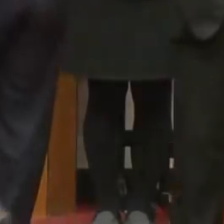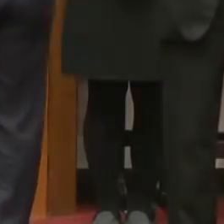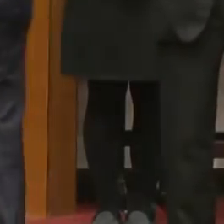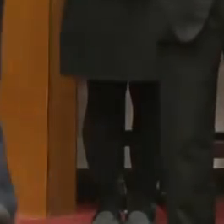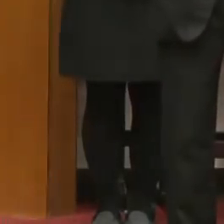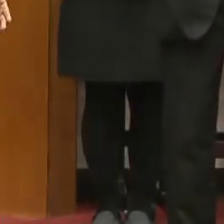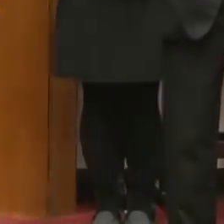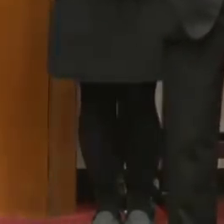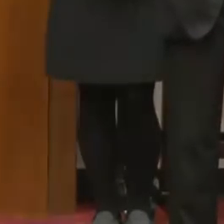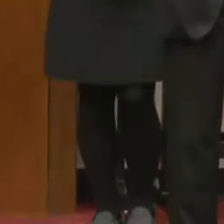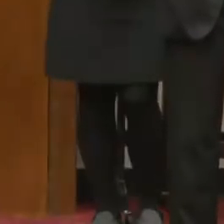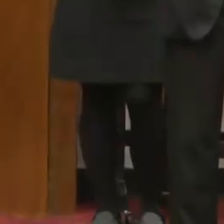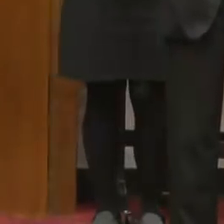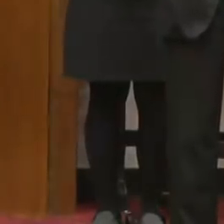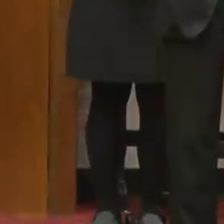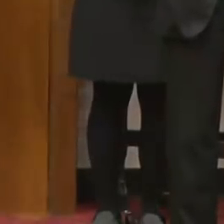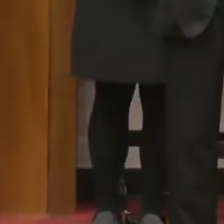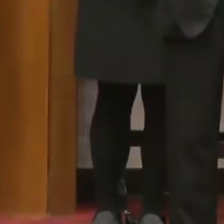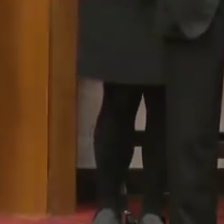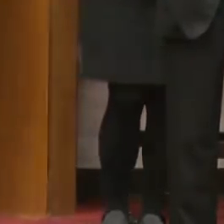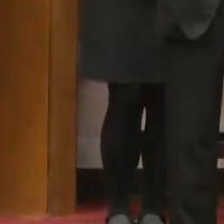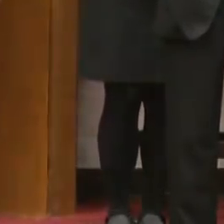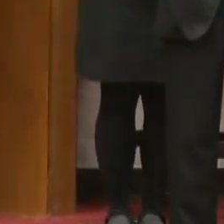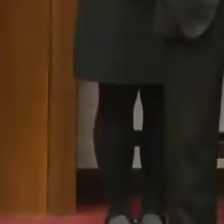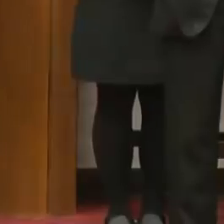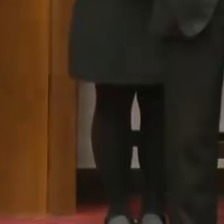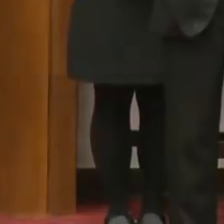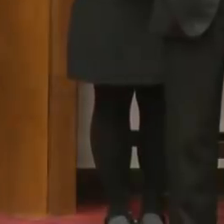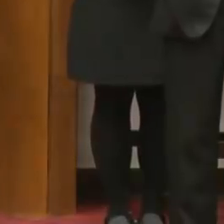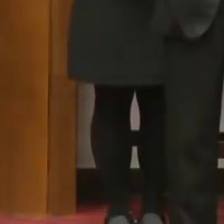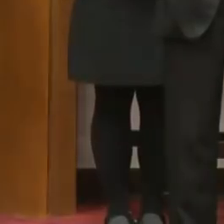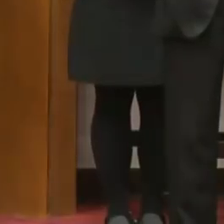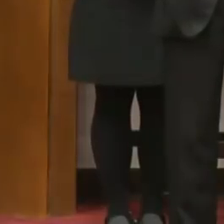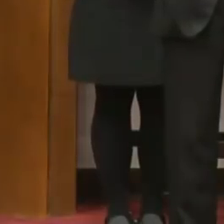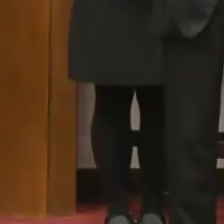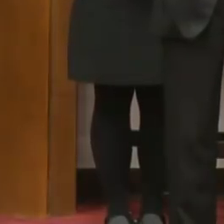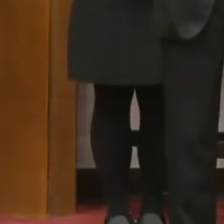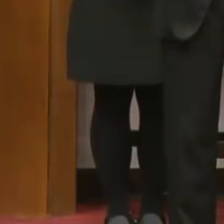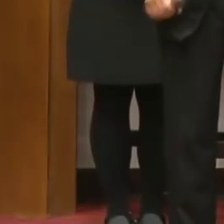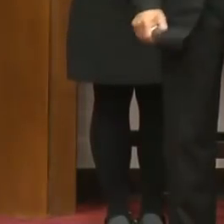我们恭请陆淑美陆议员上我们的报告台，她是最资深的。